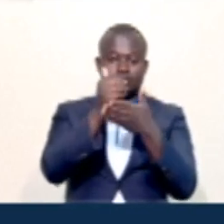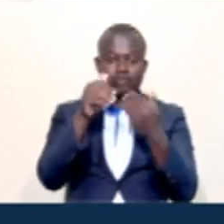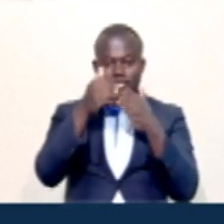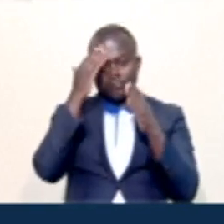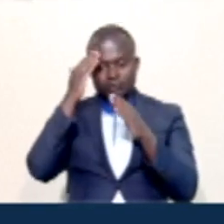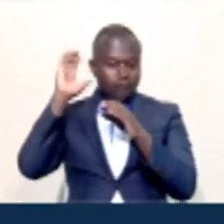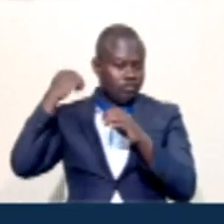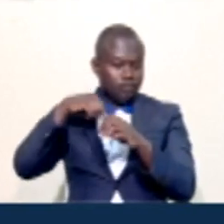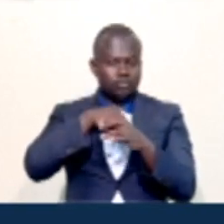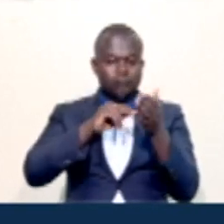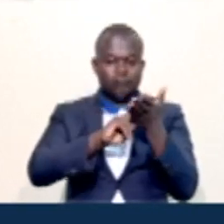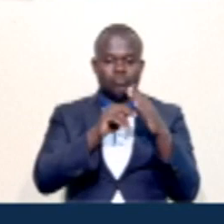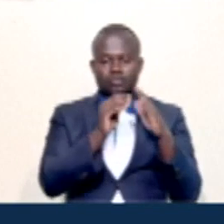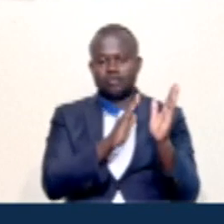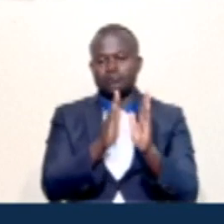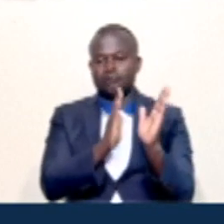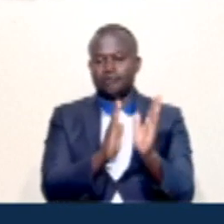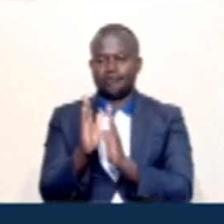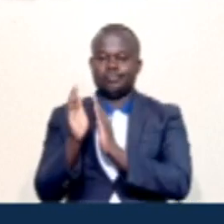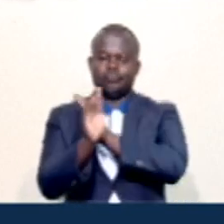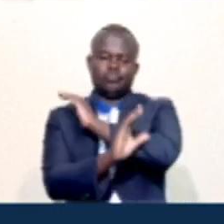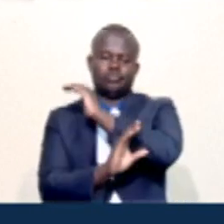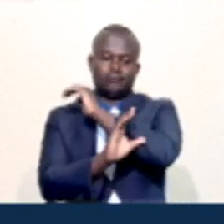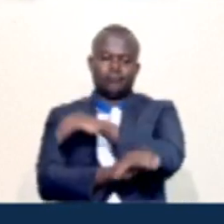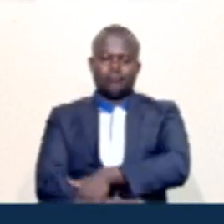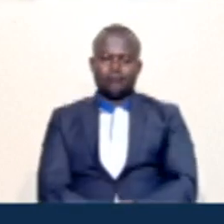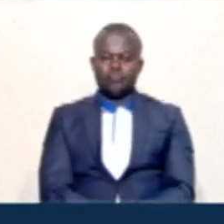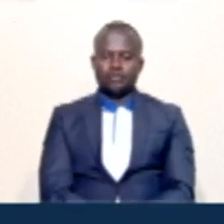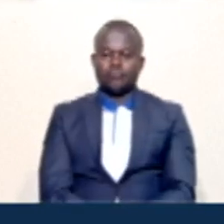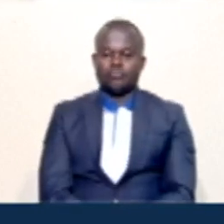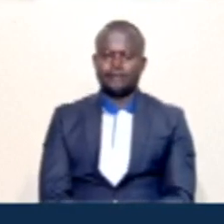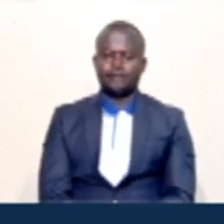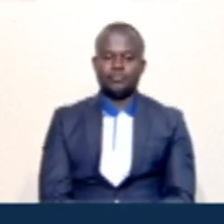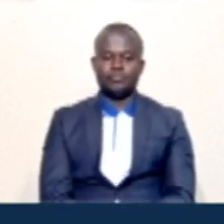amakuru azifashishwa mu gutegura igenamigambi ry'igihugu. Jean Paul Turatsinze, i Kigali.